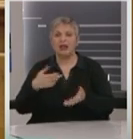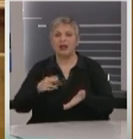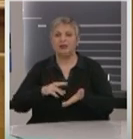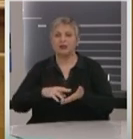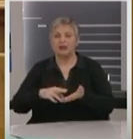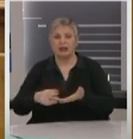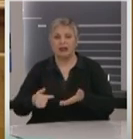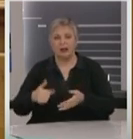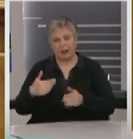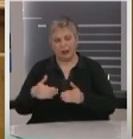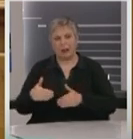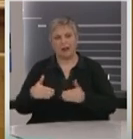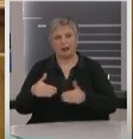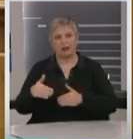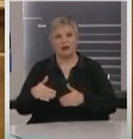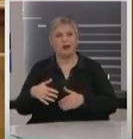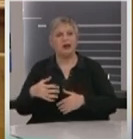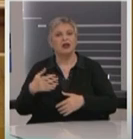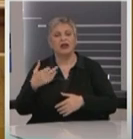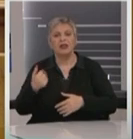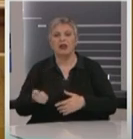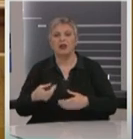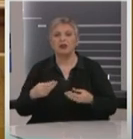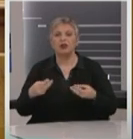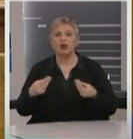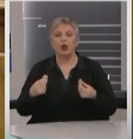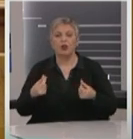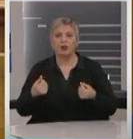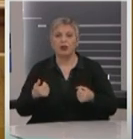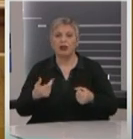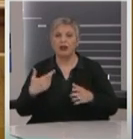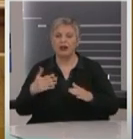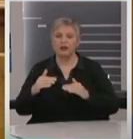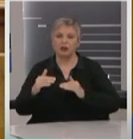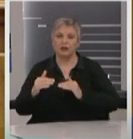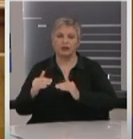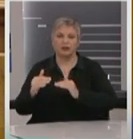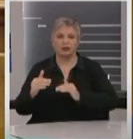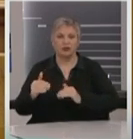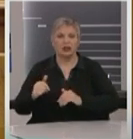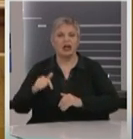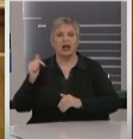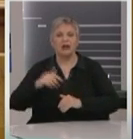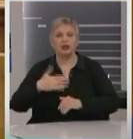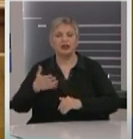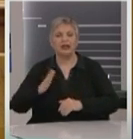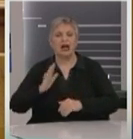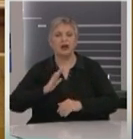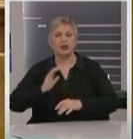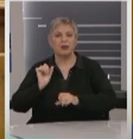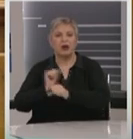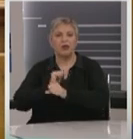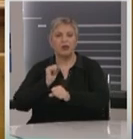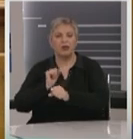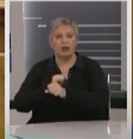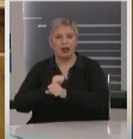Αποκαθίσταται λοιπόν σύντομα η κανονικότητα και έρεται το καθεστώς εξαίρεση των εργαζομένων από το